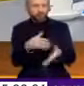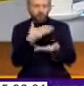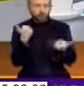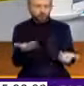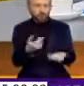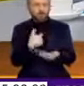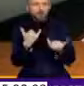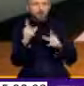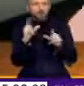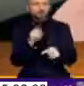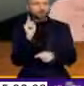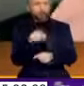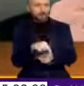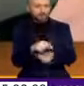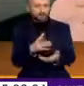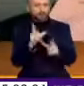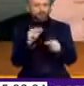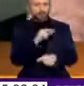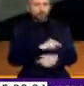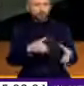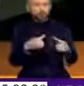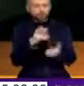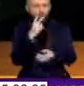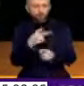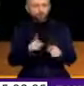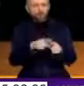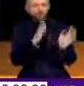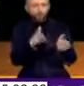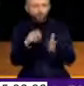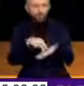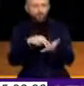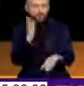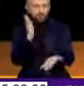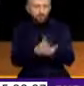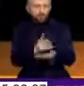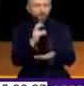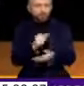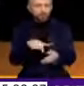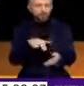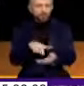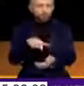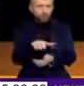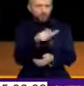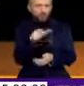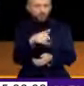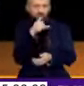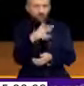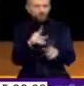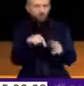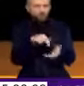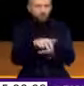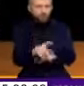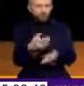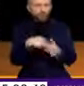От я сьогодні їду туди з виїзною робочою групою і бачу, що цей хостел стоїть прямо на тротуарі. Тобто люди вже не можуть нам навіть там